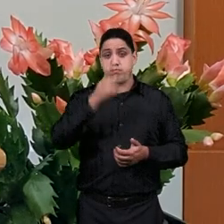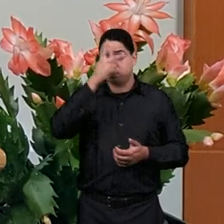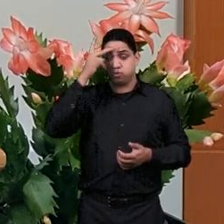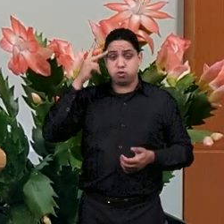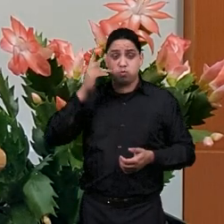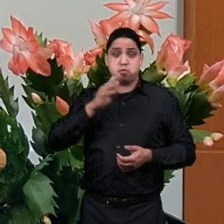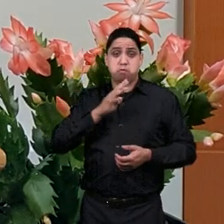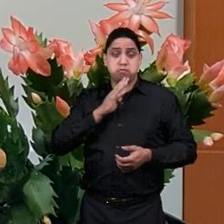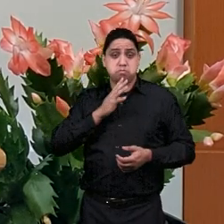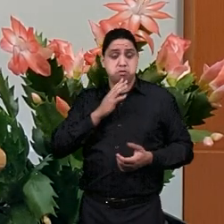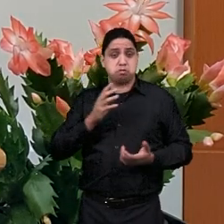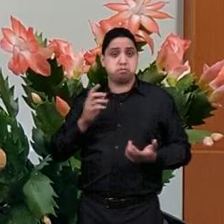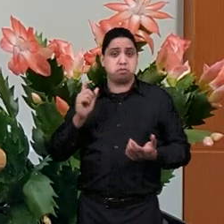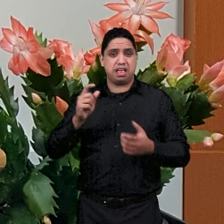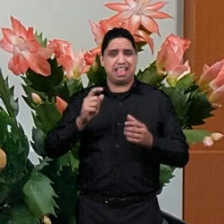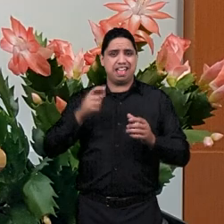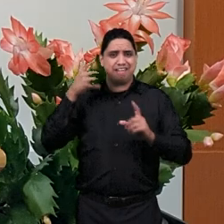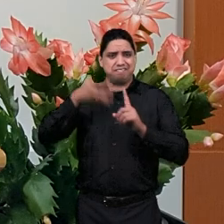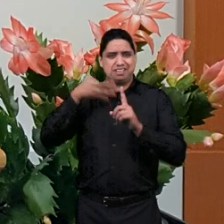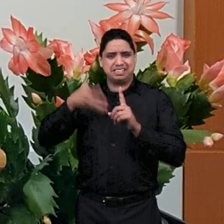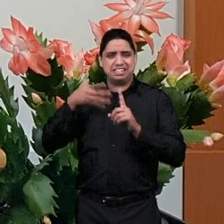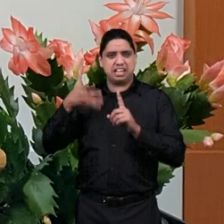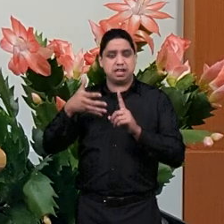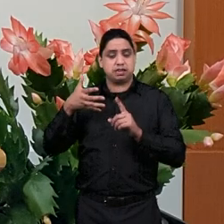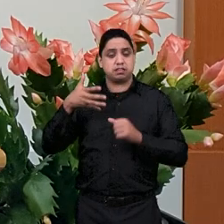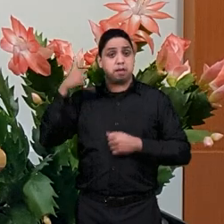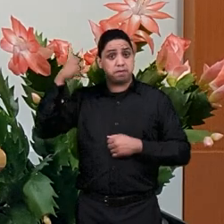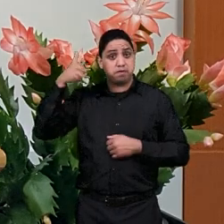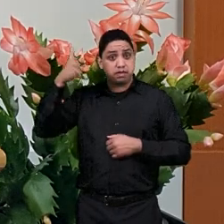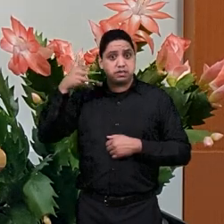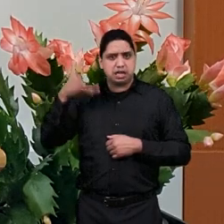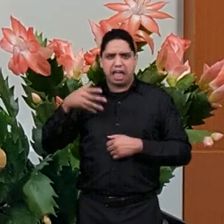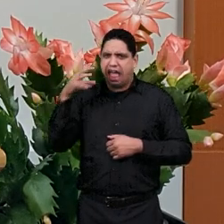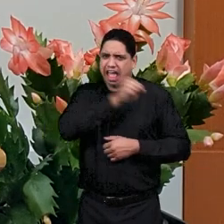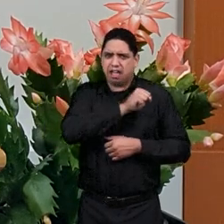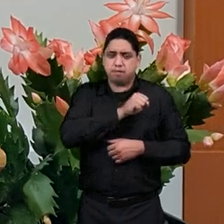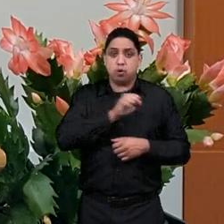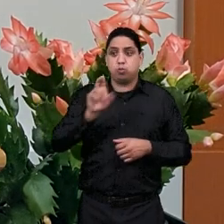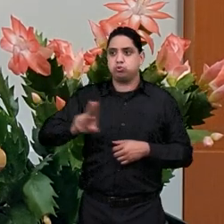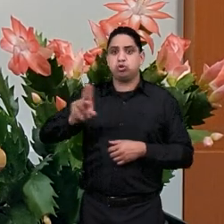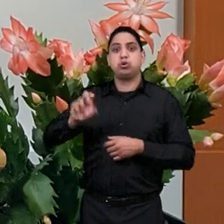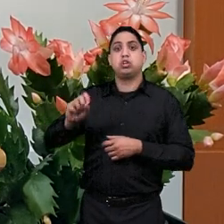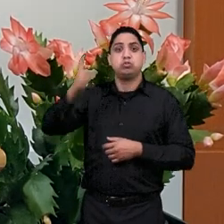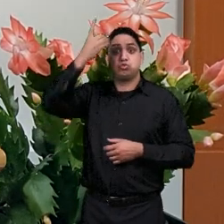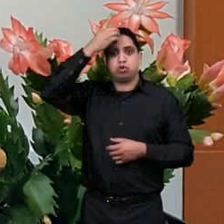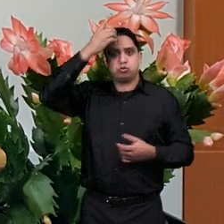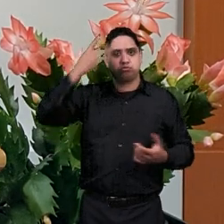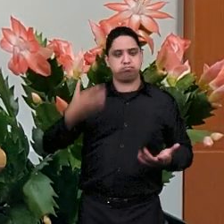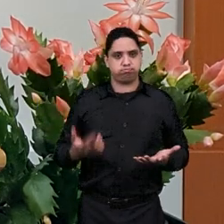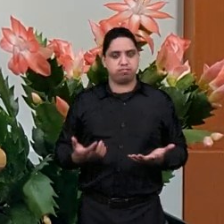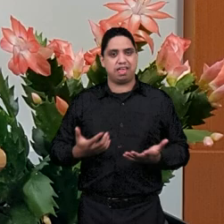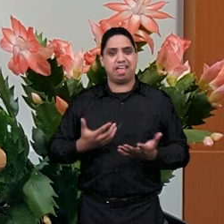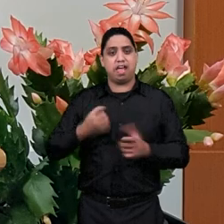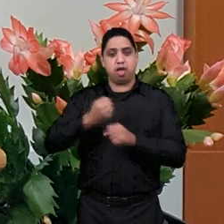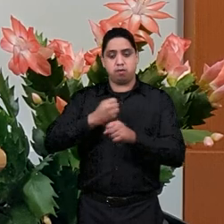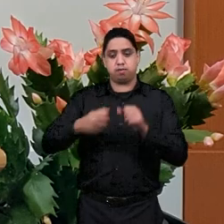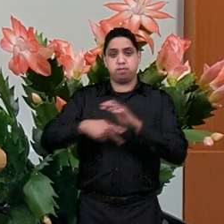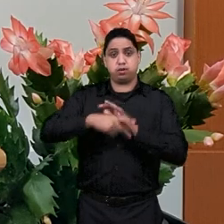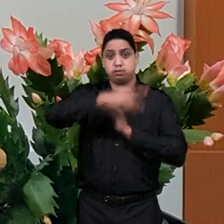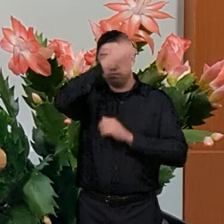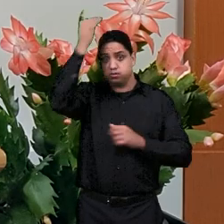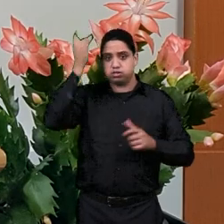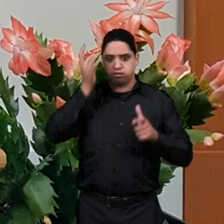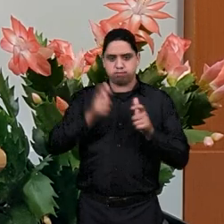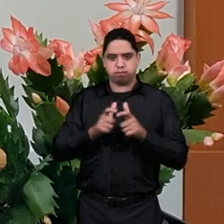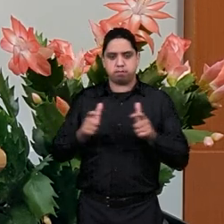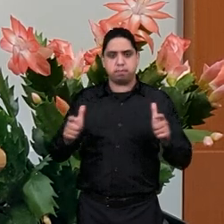Son message était court, mais très direct, en utilisant les dons spirituels. L'œuvre de l'esprit a grandi comme ça. Le pasteur